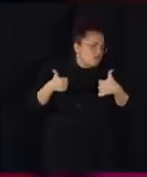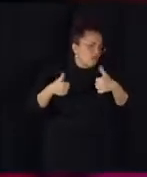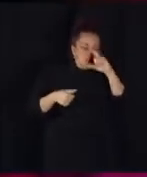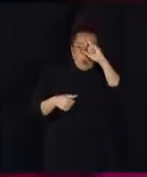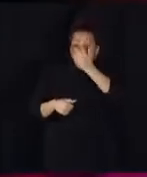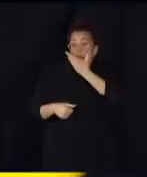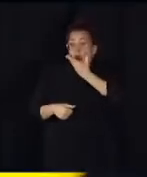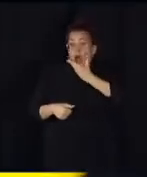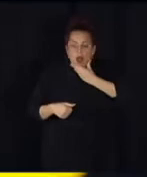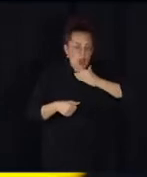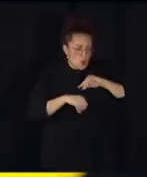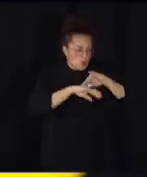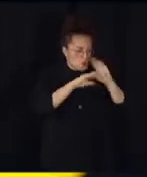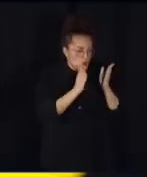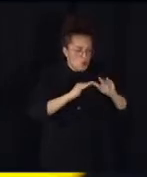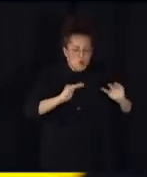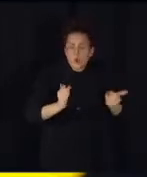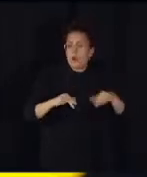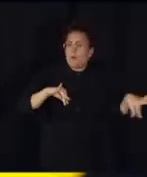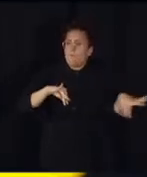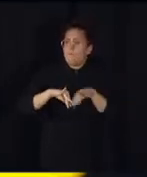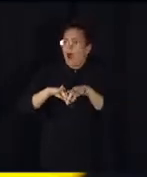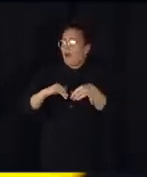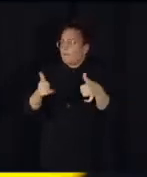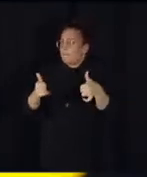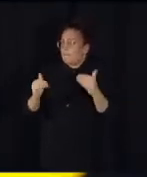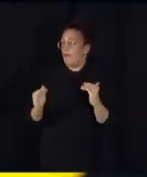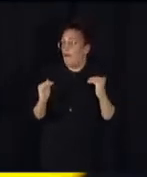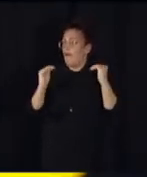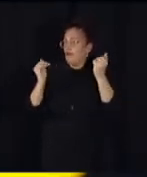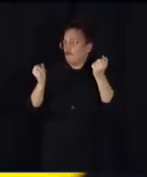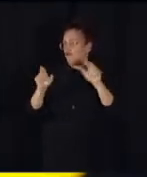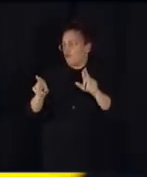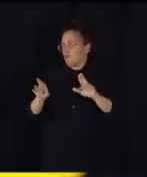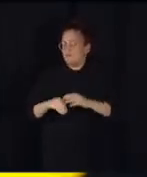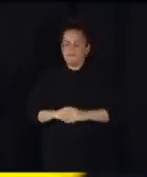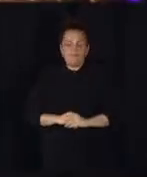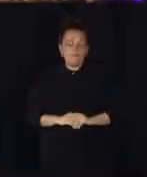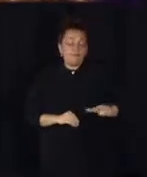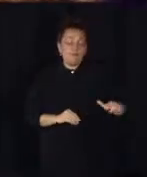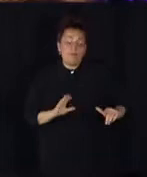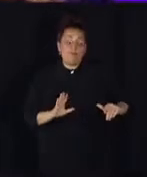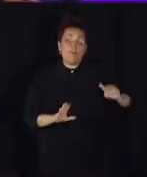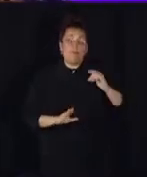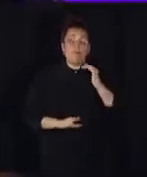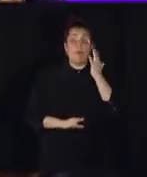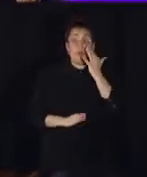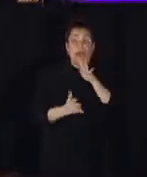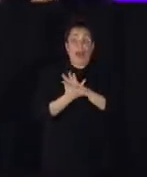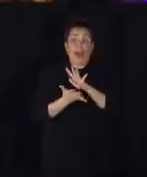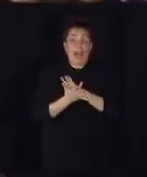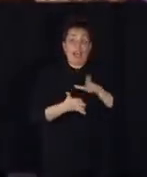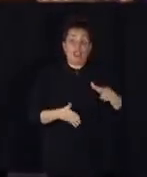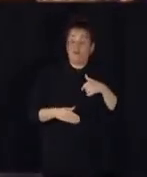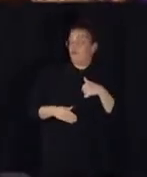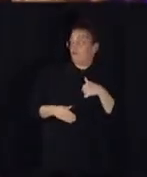beau mariage. Alors, cette adolescente, parce qu'à ce moment-là elle était adolescente, elle a